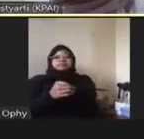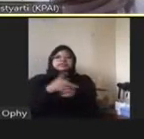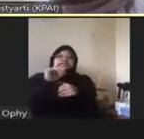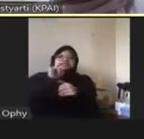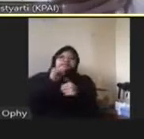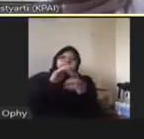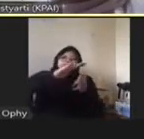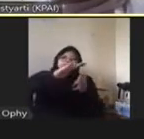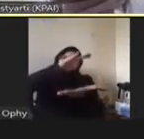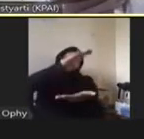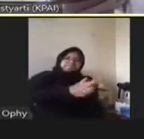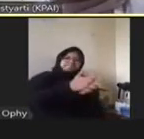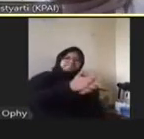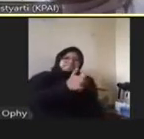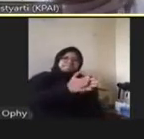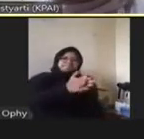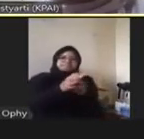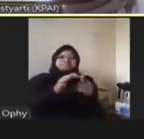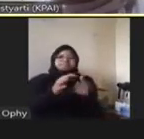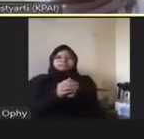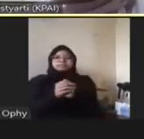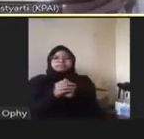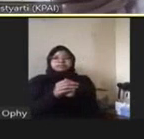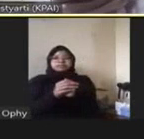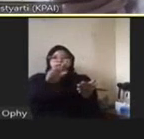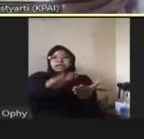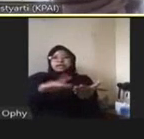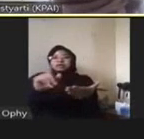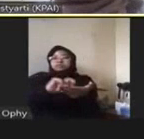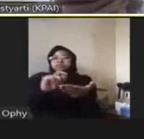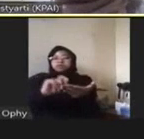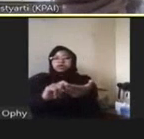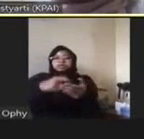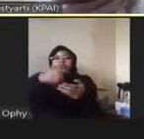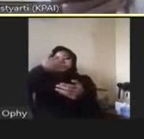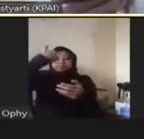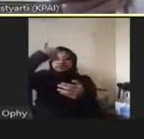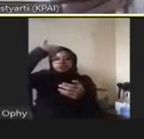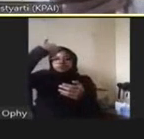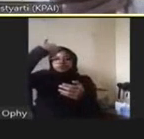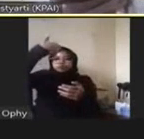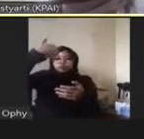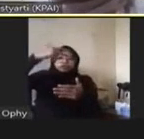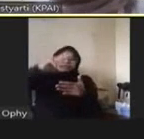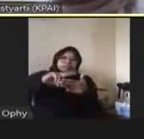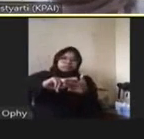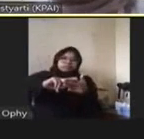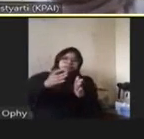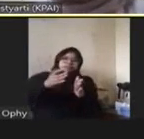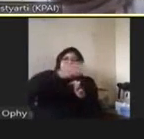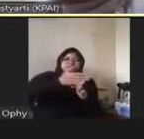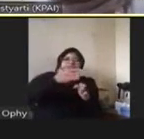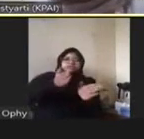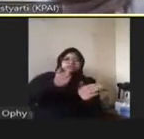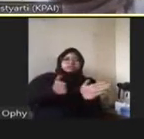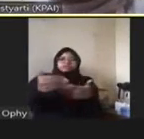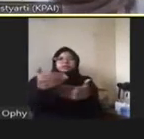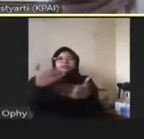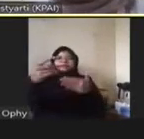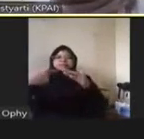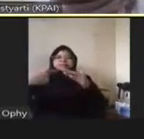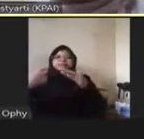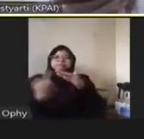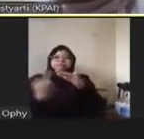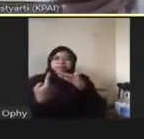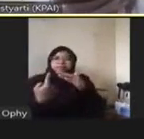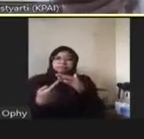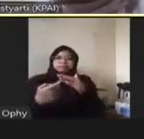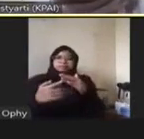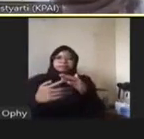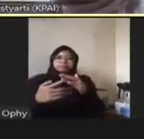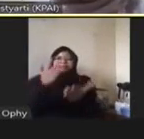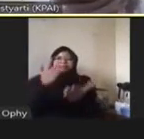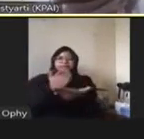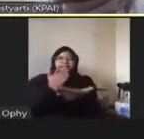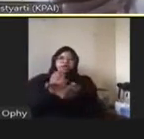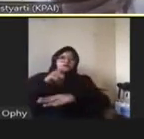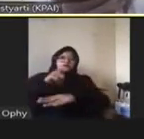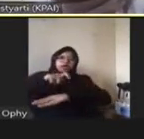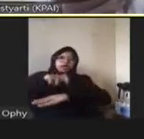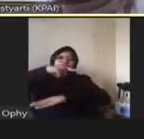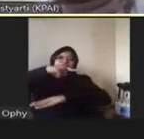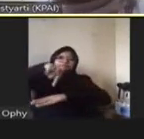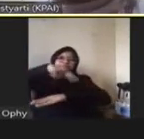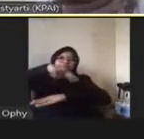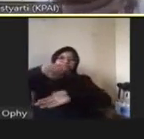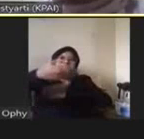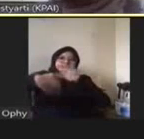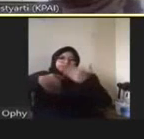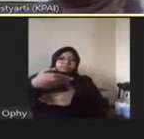61%, setiap siswa dan guru harus diukur suhu tubuhnya sebelum masuk kelas 66%, jam belajar diperpendek, nanti setelah bertahap menuju jam